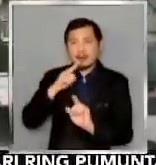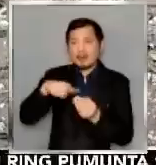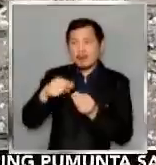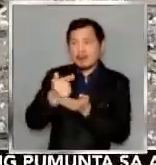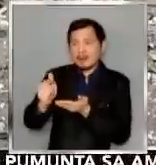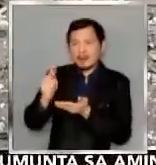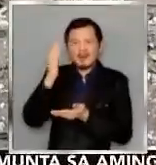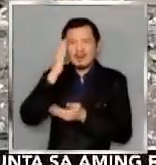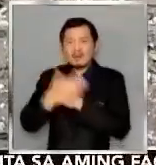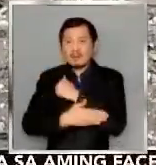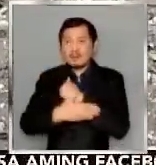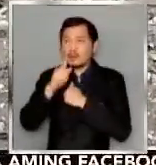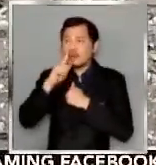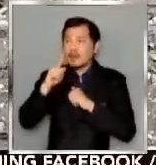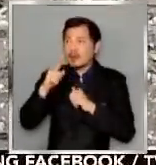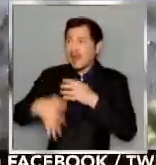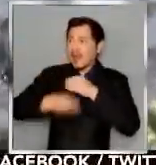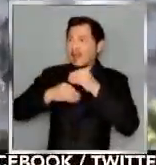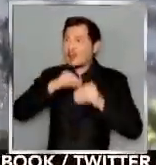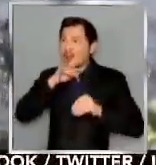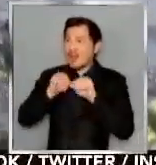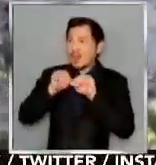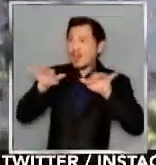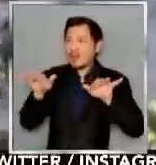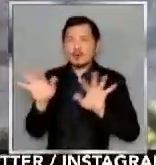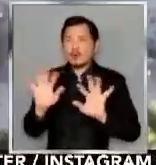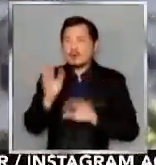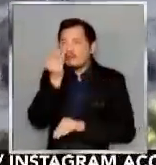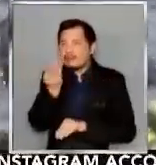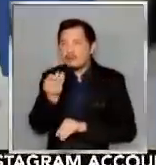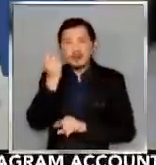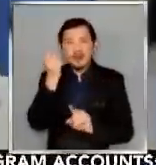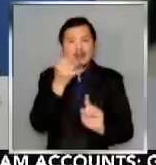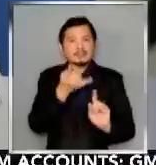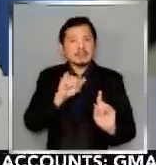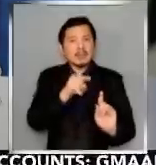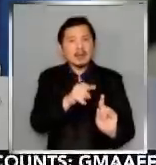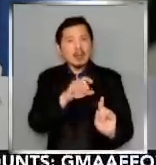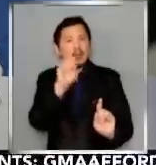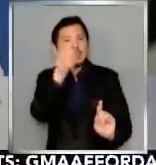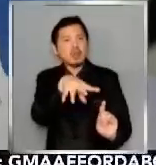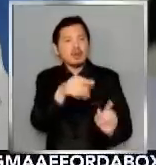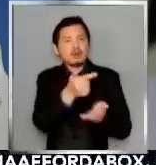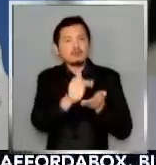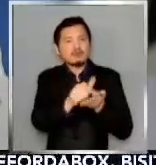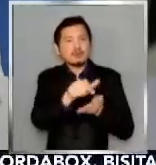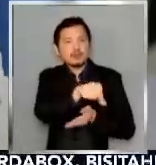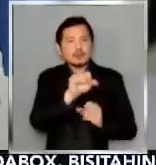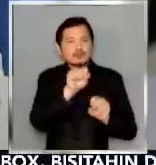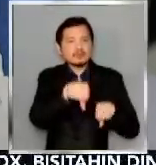bansa, hindi raw maipagkakaila na isa tayo sa sanhi ng polusyon sa dagat. We too have our part to